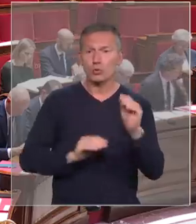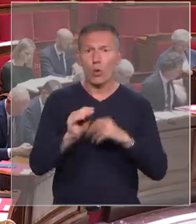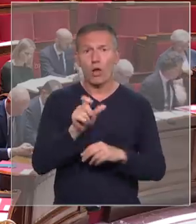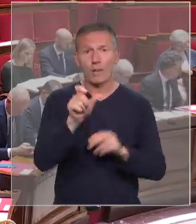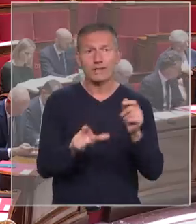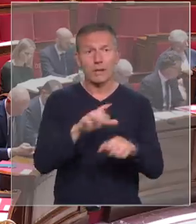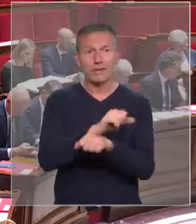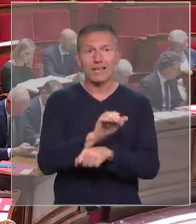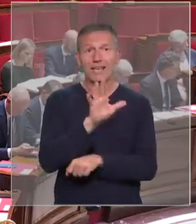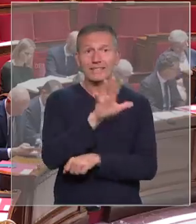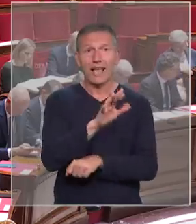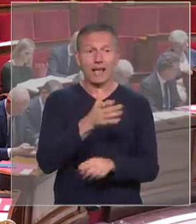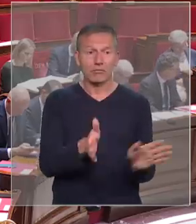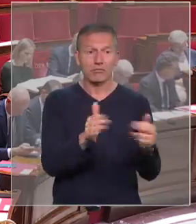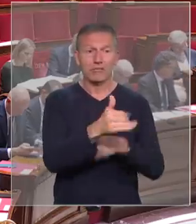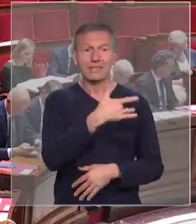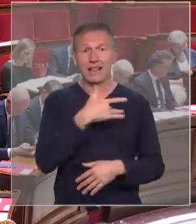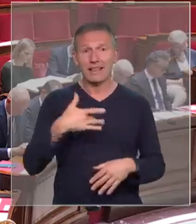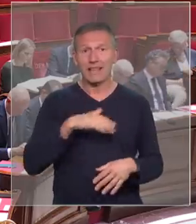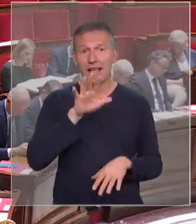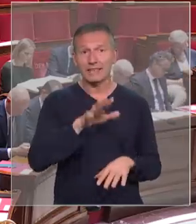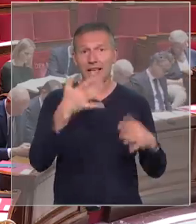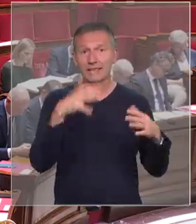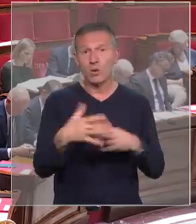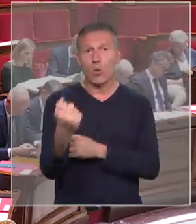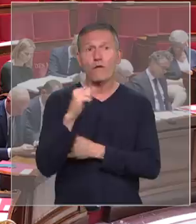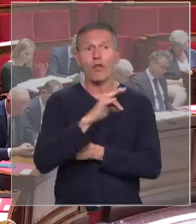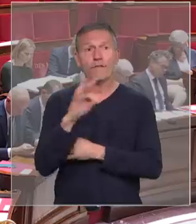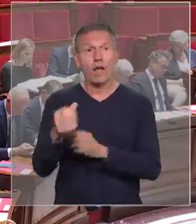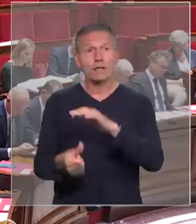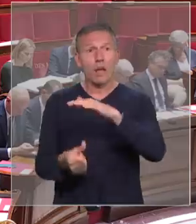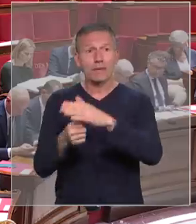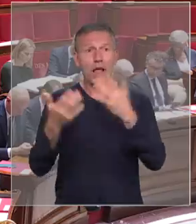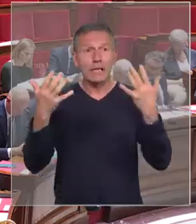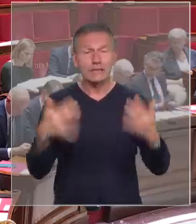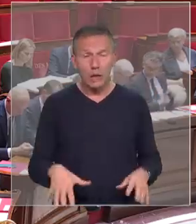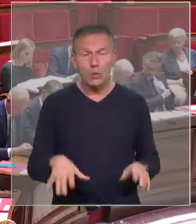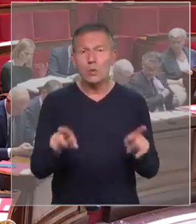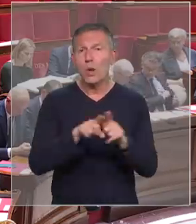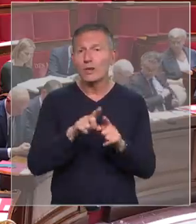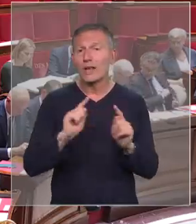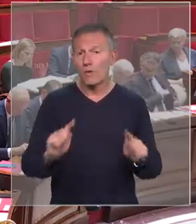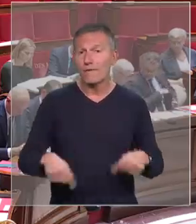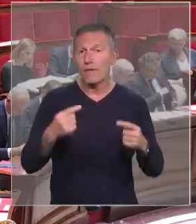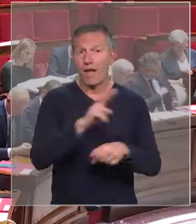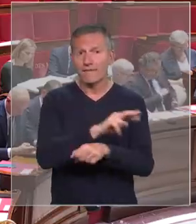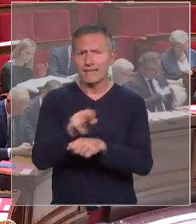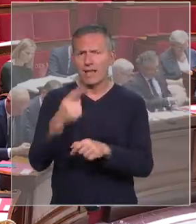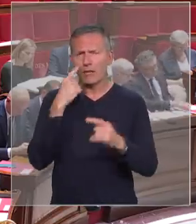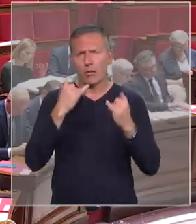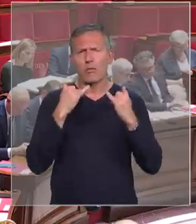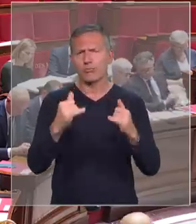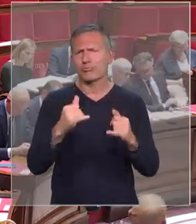que 5 chambres sanitaires carcérales au CHUM de Fort-de-France. Et nous avons pu constater, lors d'une visite, leur état